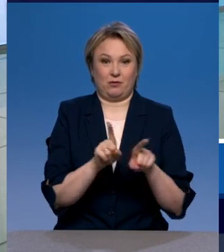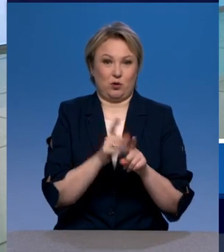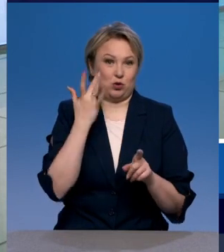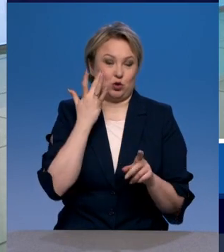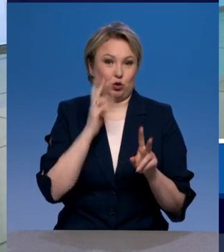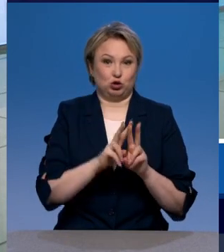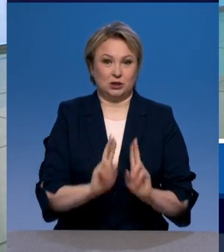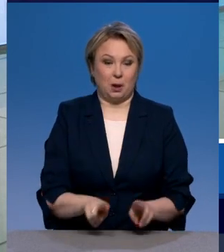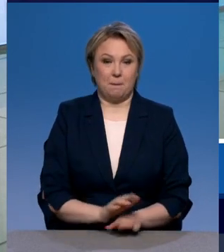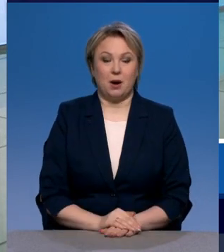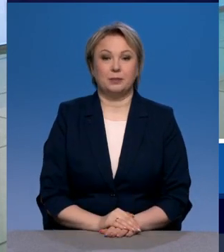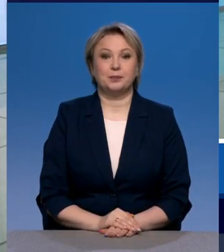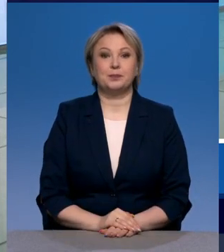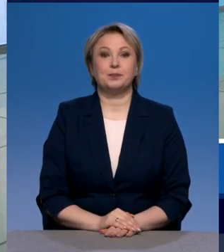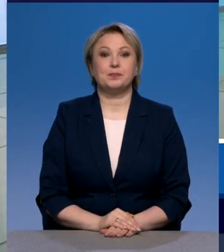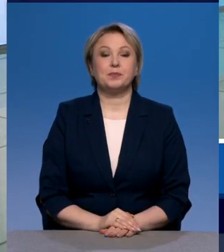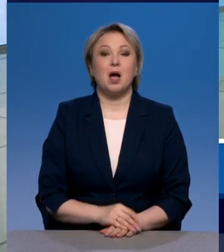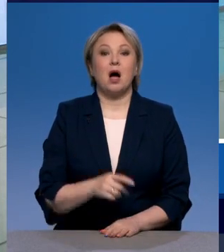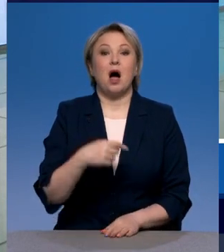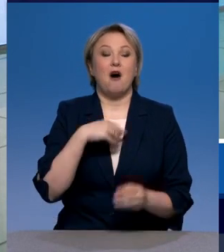их почувствовать мы на себе